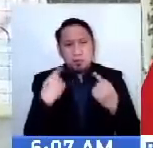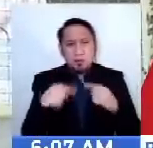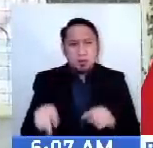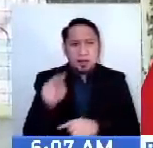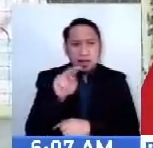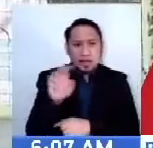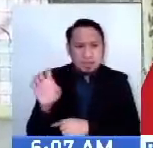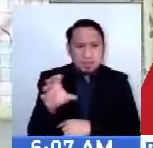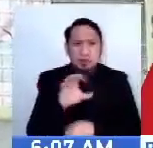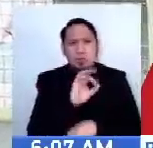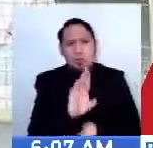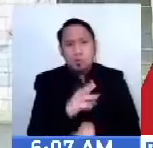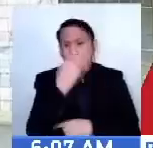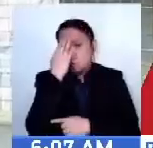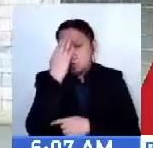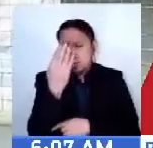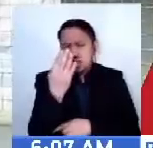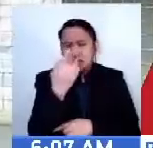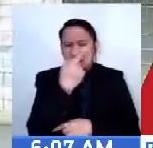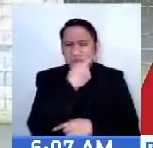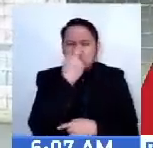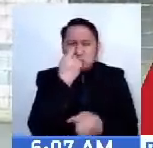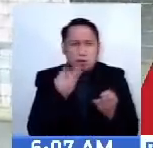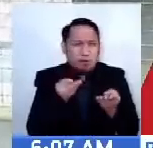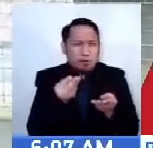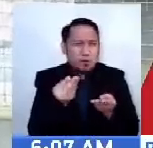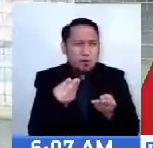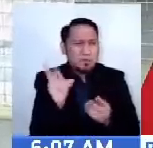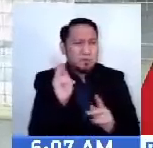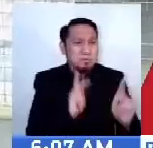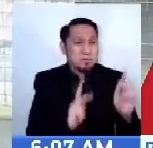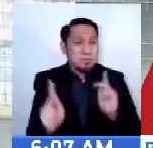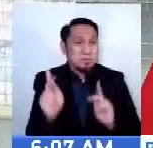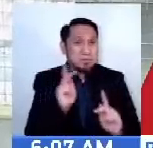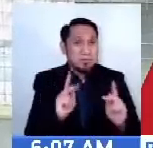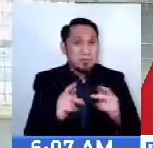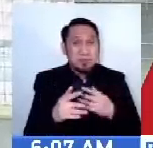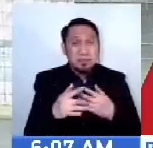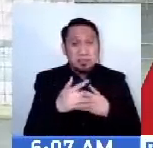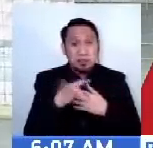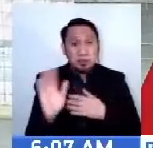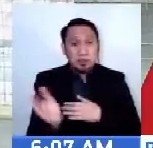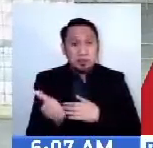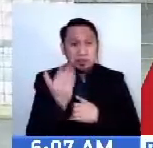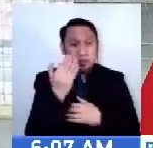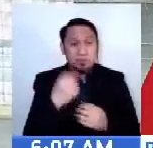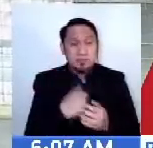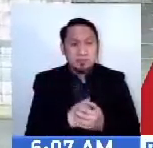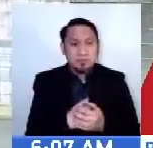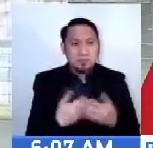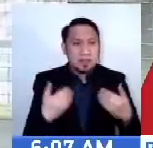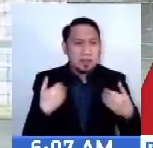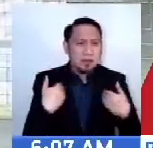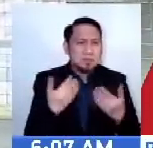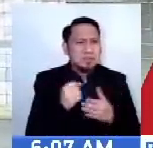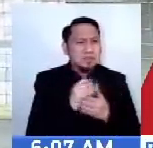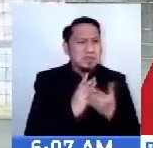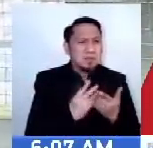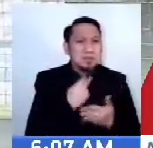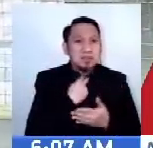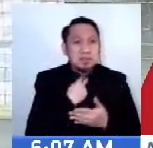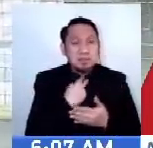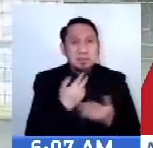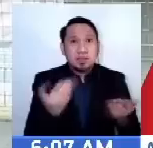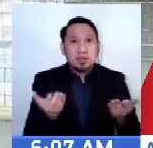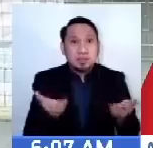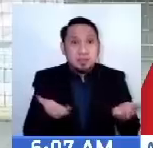Bulacan dahil kakaunti lamang yung pasahero pagsapit ng madaling araw. Yung mga pasahero naman, may mga stranded pa rin dito sa bahaging ito